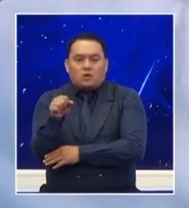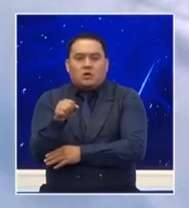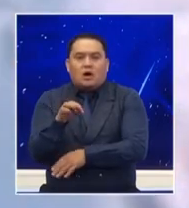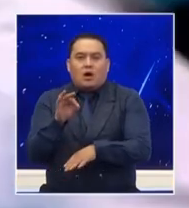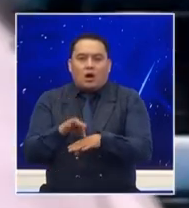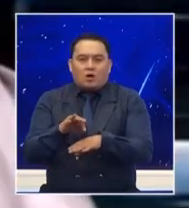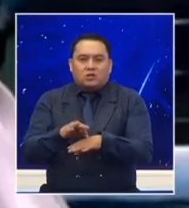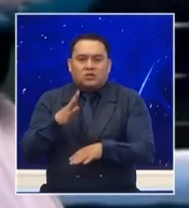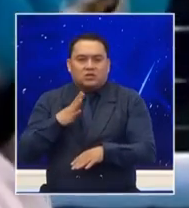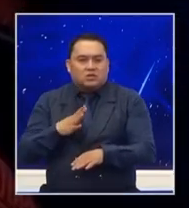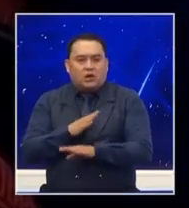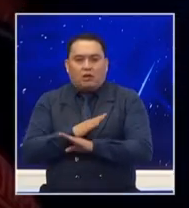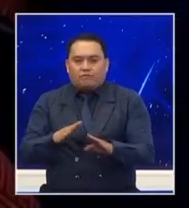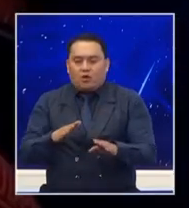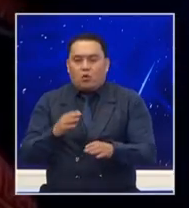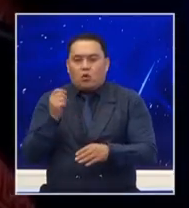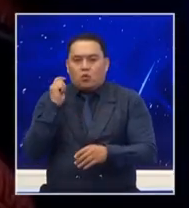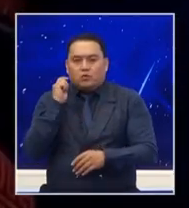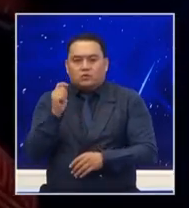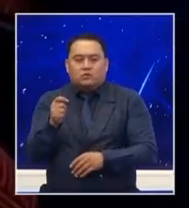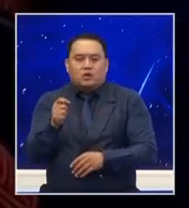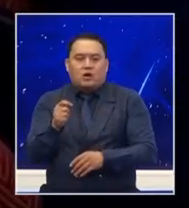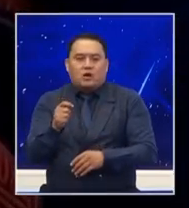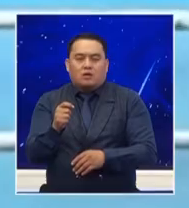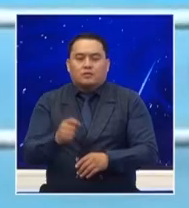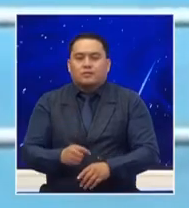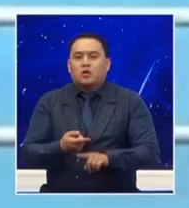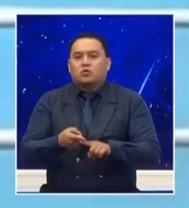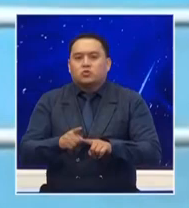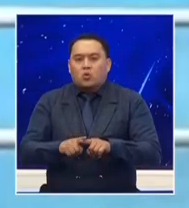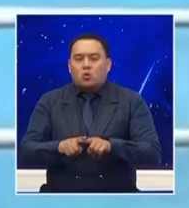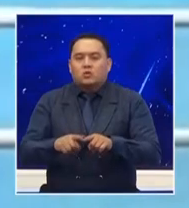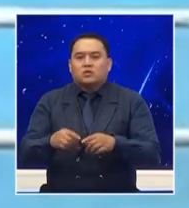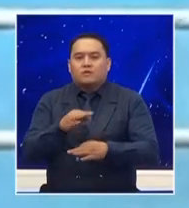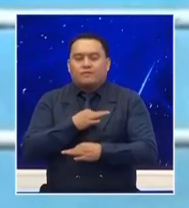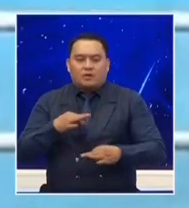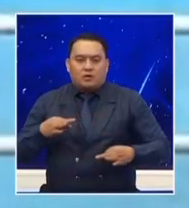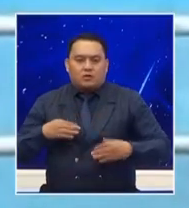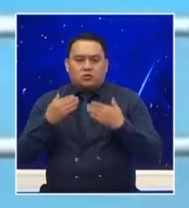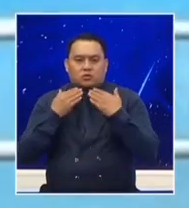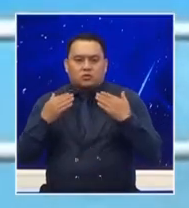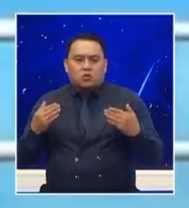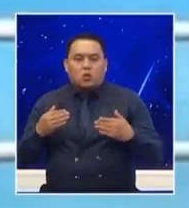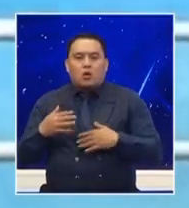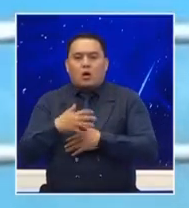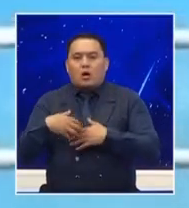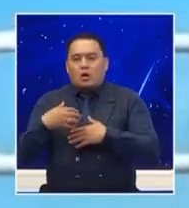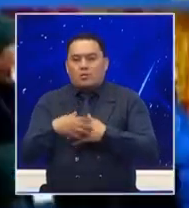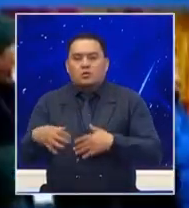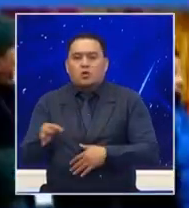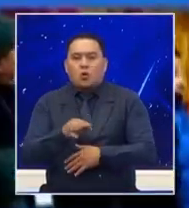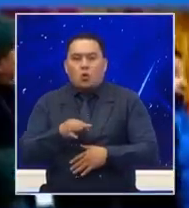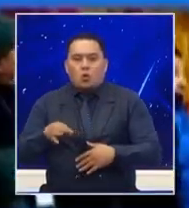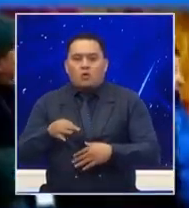да қарсыласына сыр бермеген Ертуған Ділмұраттан айласын асырыпты. Ал шешушісінде Ақмола өңірінің спортшысы Болат